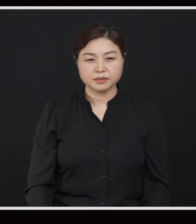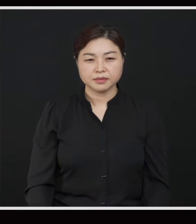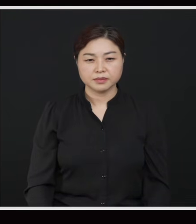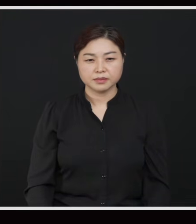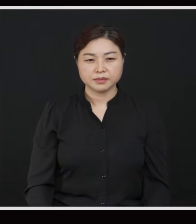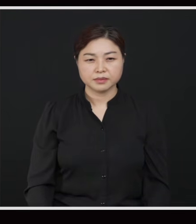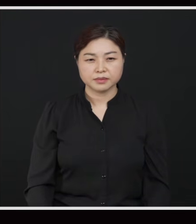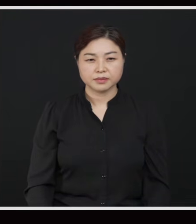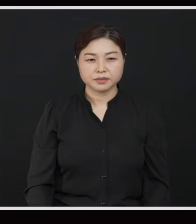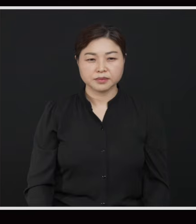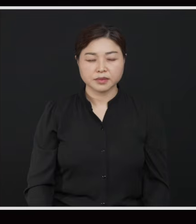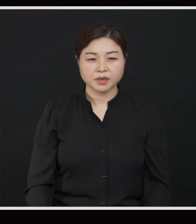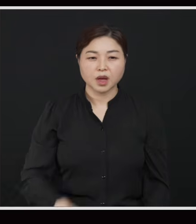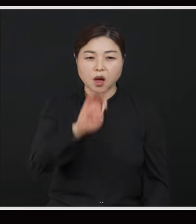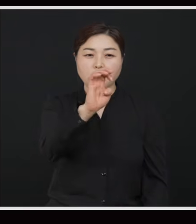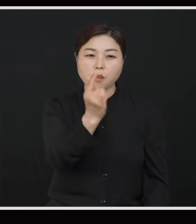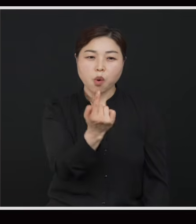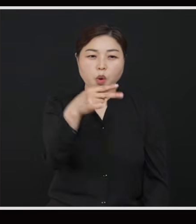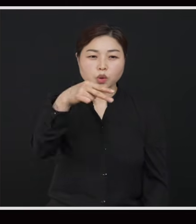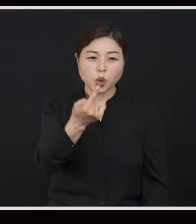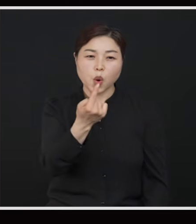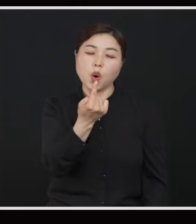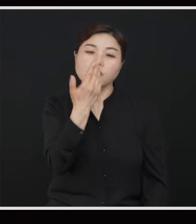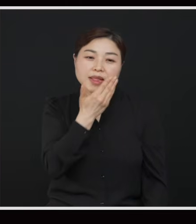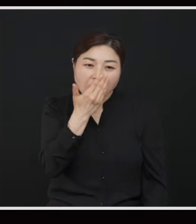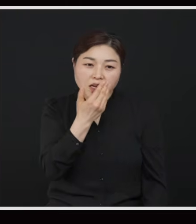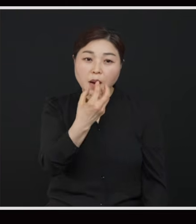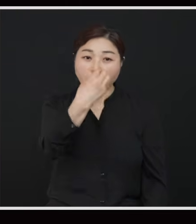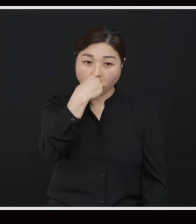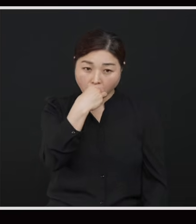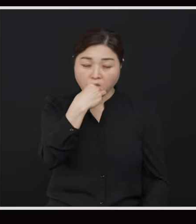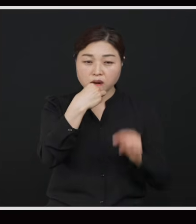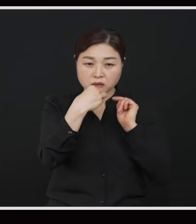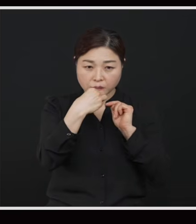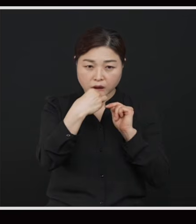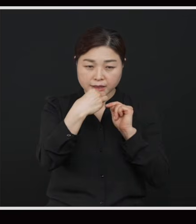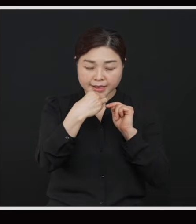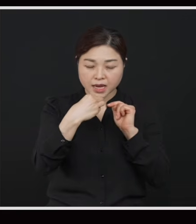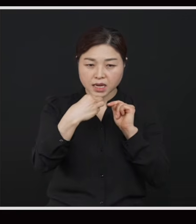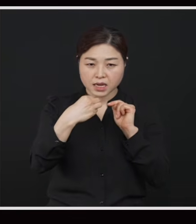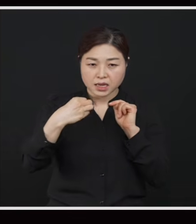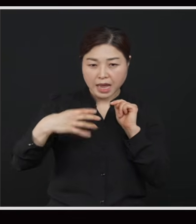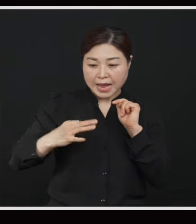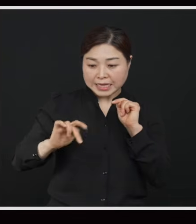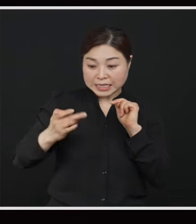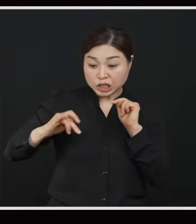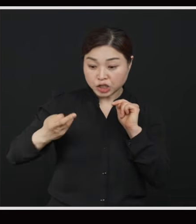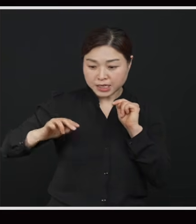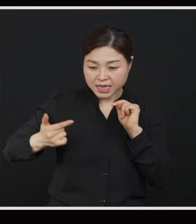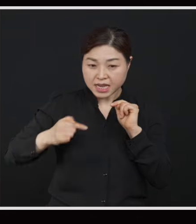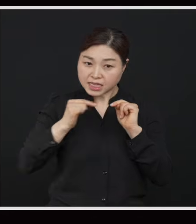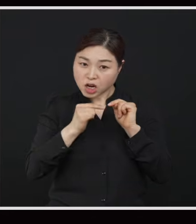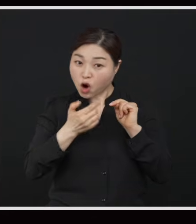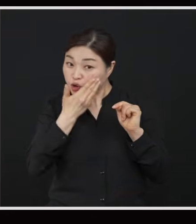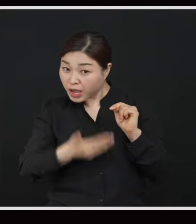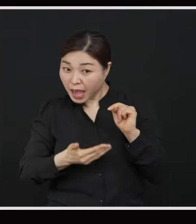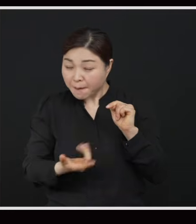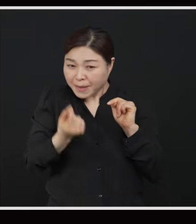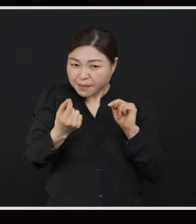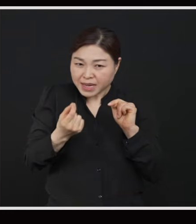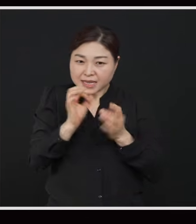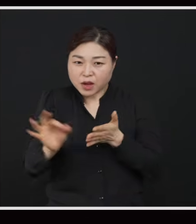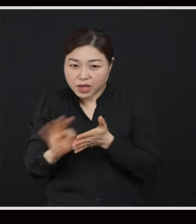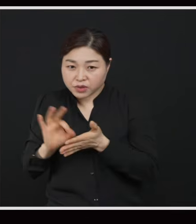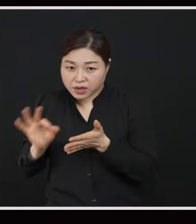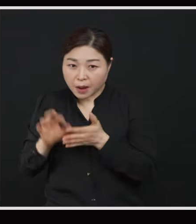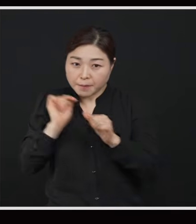이게 저희가 포도당을 먹잖아요. 포도당을 먹으면 이걸 이제 인슐린이 이거 귀한 거니까 빨리